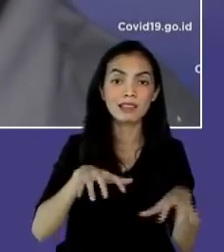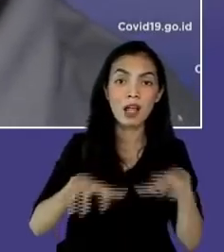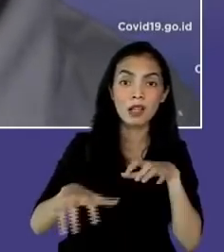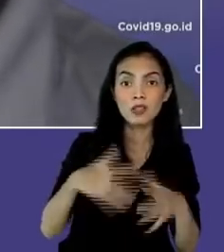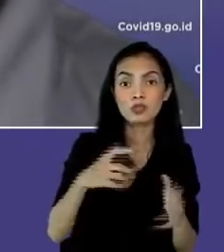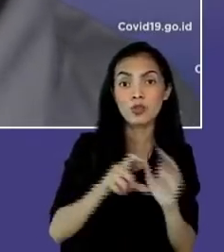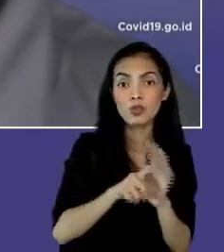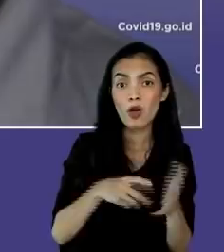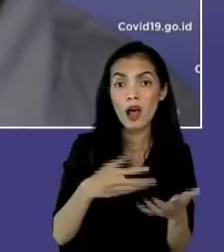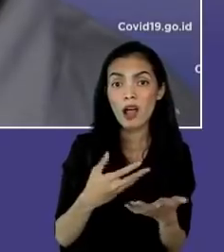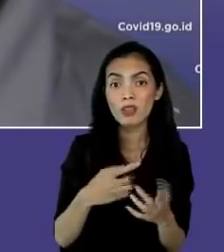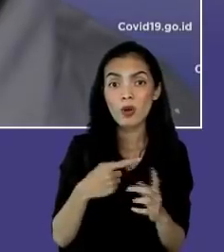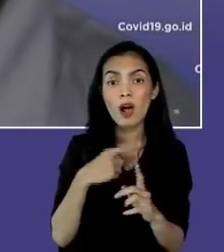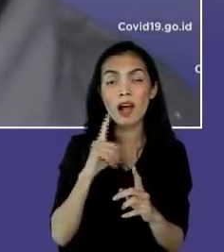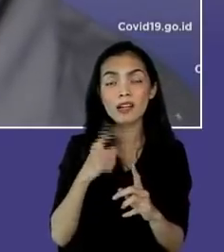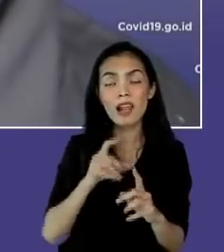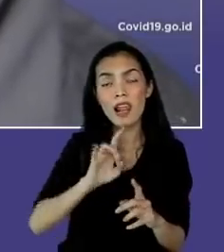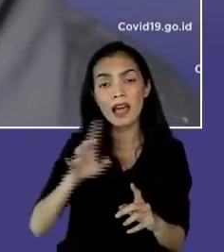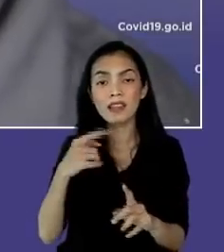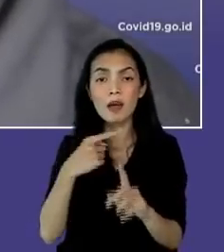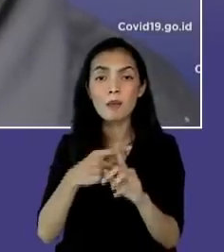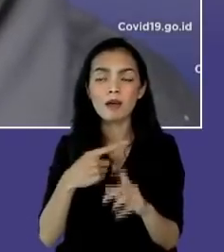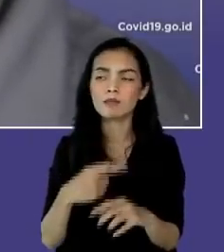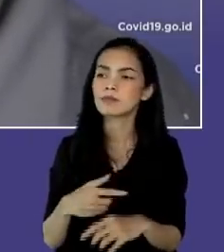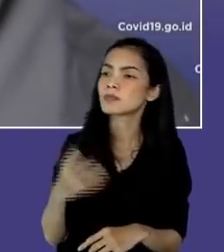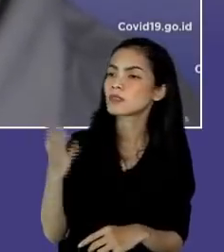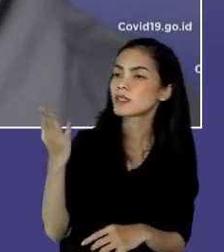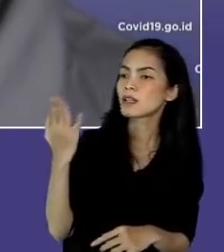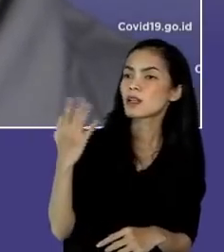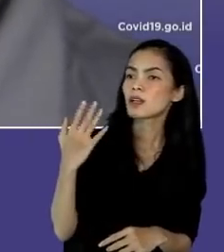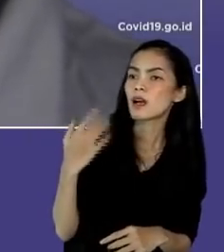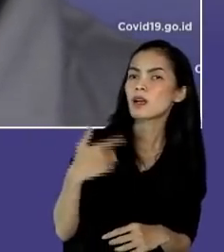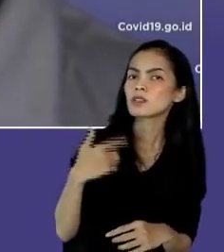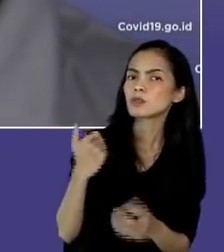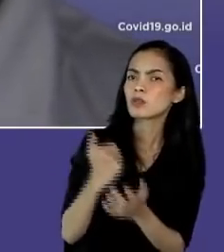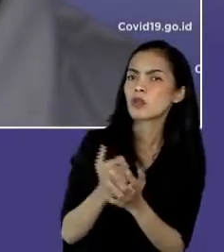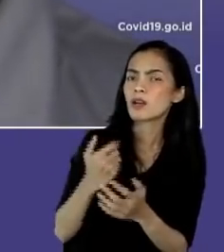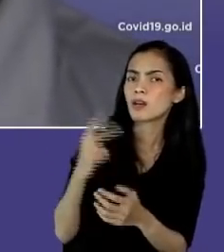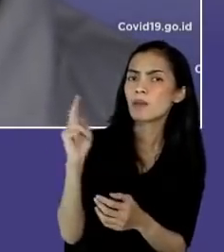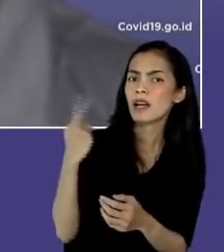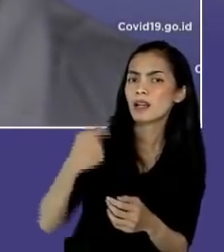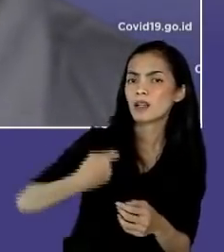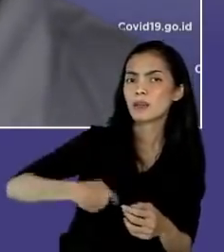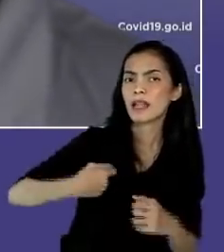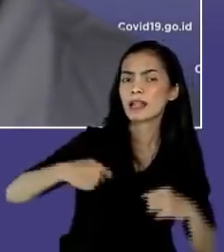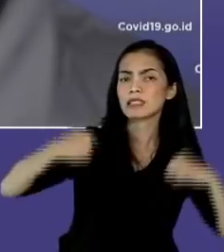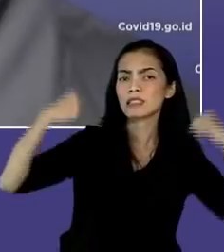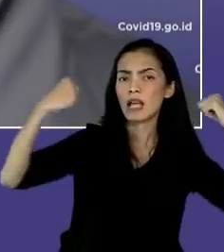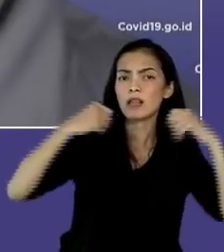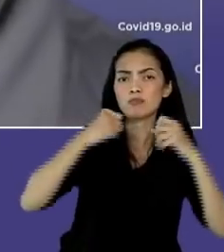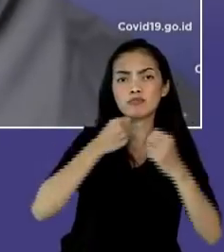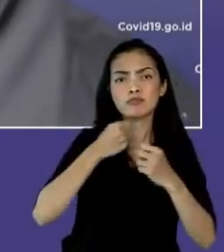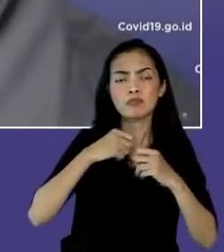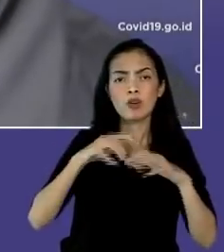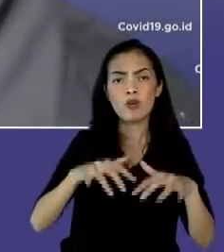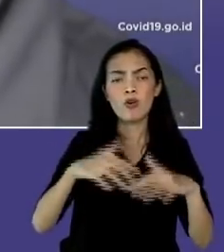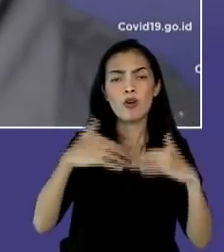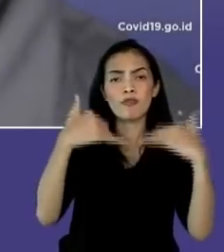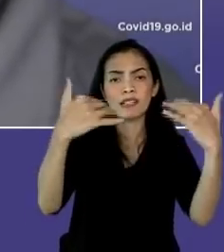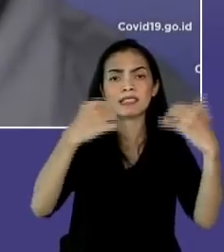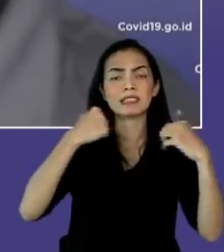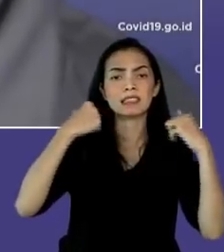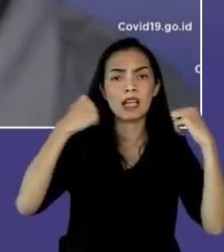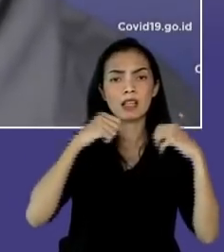bagaimana? Seperti sudah disampaikan oleh Bapak Menteri Kesehatan ya dalam press conference-nya kemarin, beberapa hal juga sudah